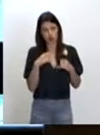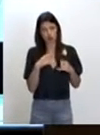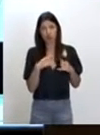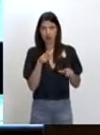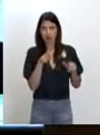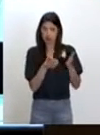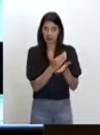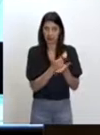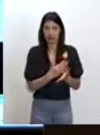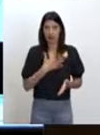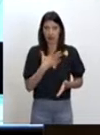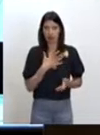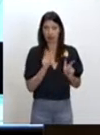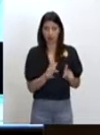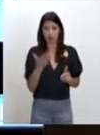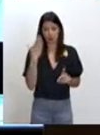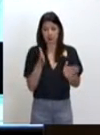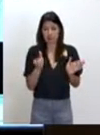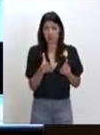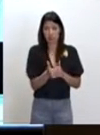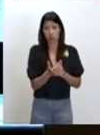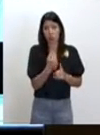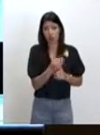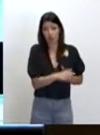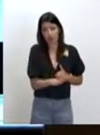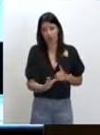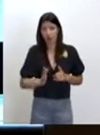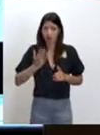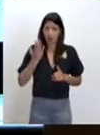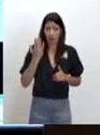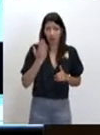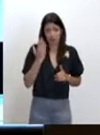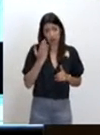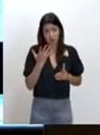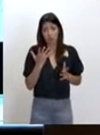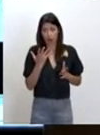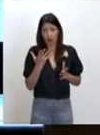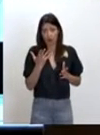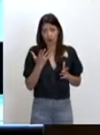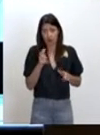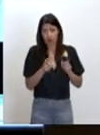la petite enfance a besoin d'être soutenu en ce moment.